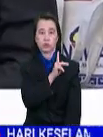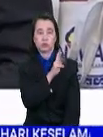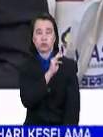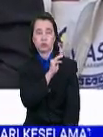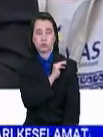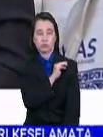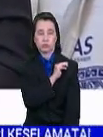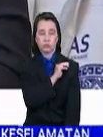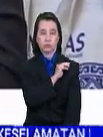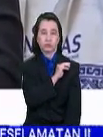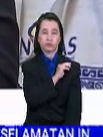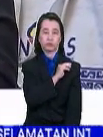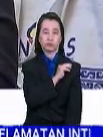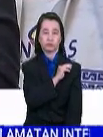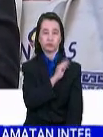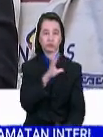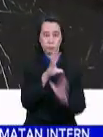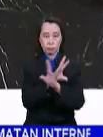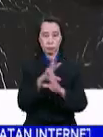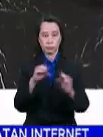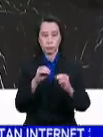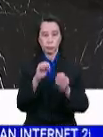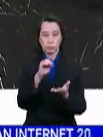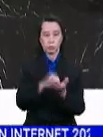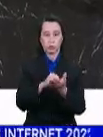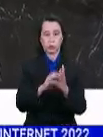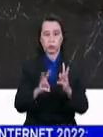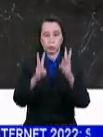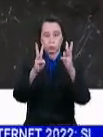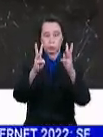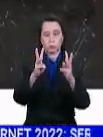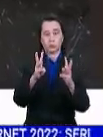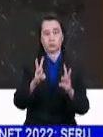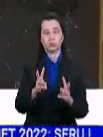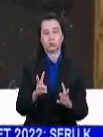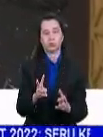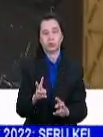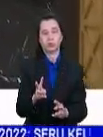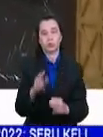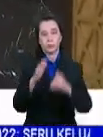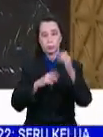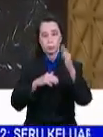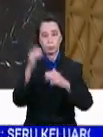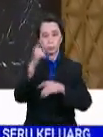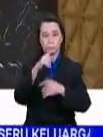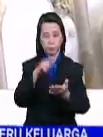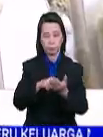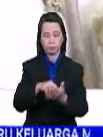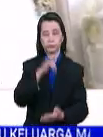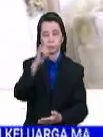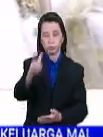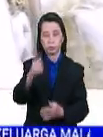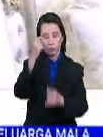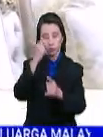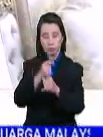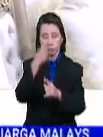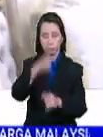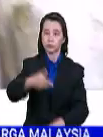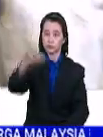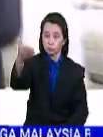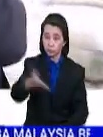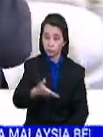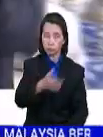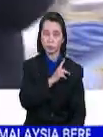tridatu patinggi tansui Abang Johor itu nopeng di Wisma Bapak Malaysia hari ini jelasnya kunjungan itu bertujuan untuk